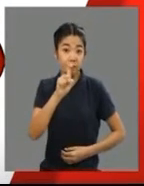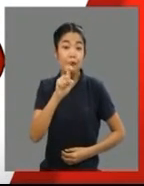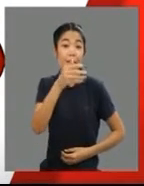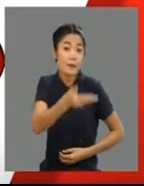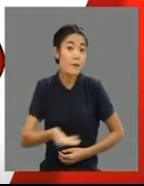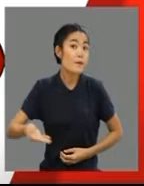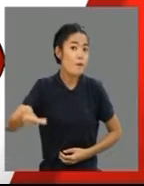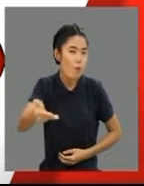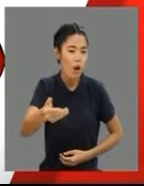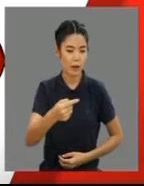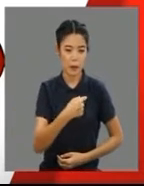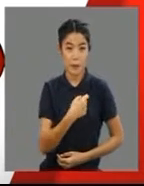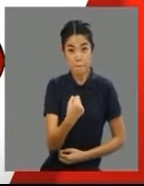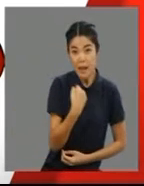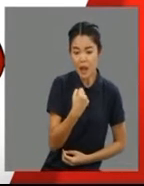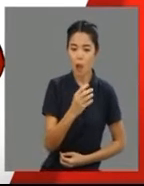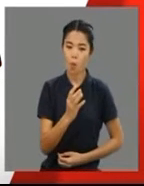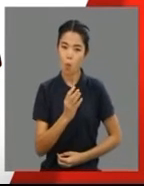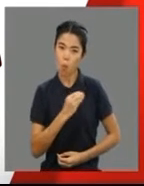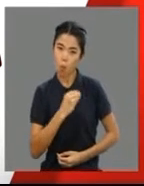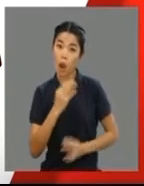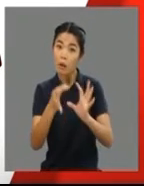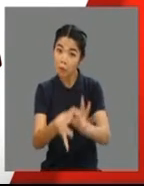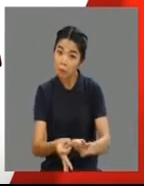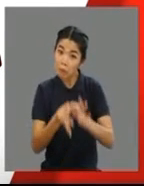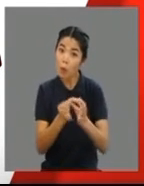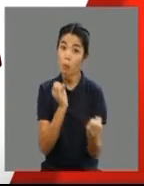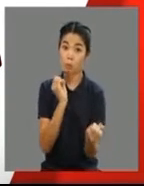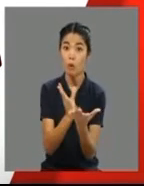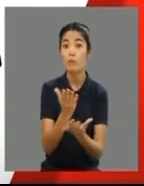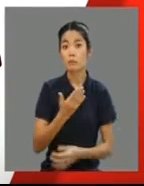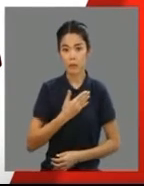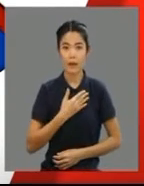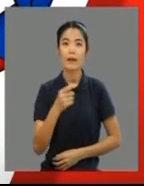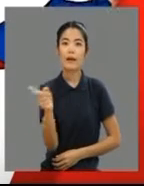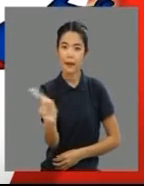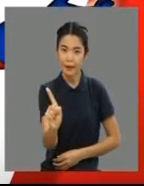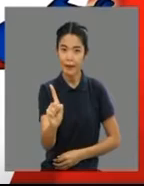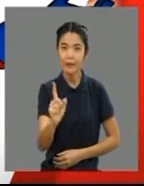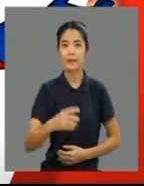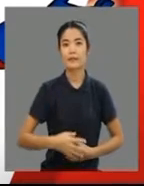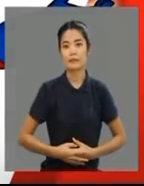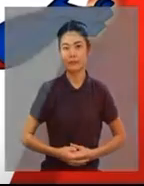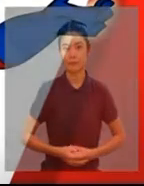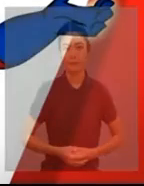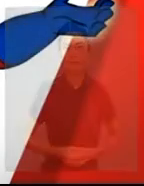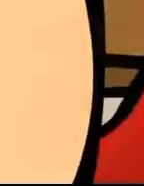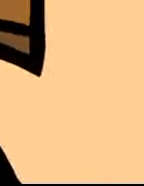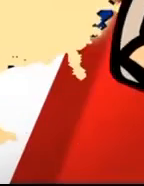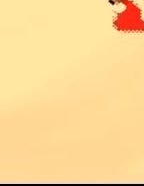แล้วนักเรียนคิดว่ากล้ากับกลัวมีผลต่อการกระทำของนักเรียนอย่างไรครับ